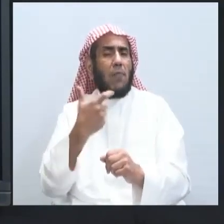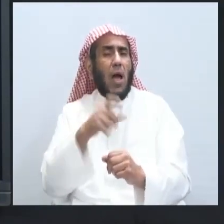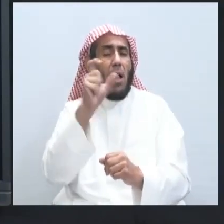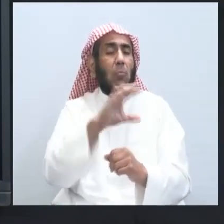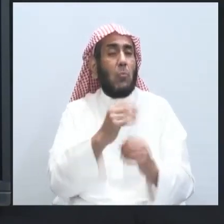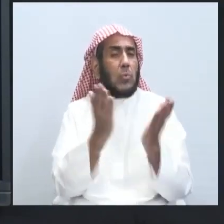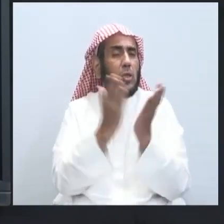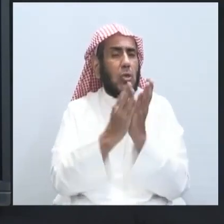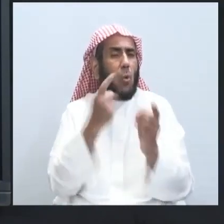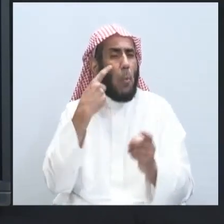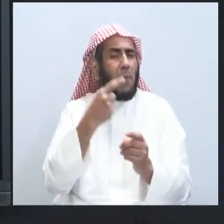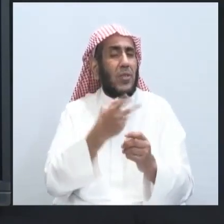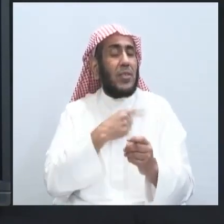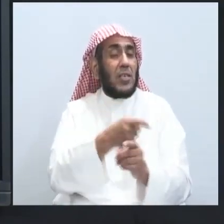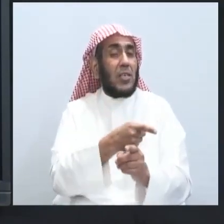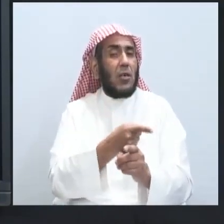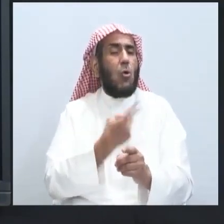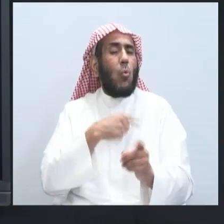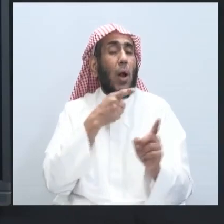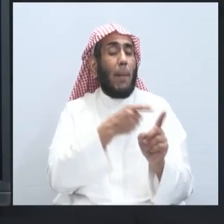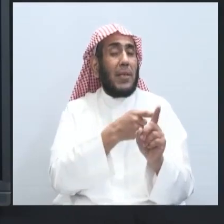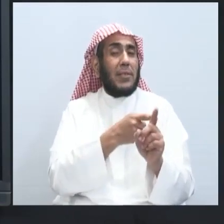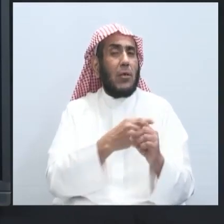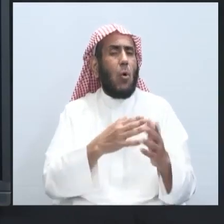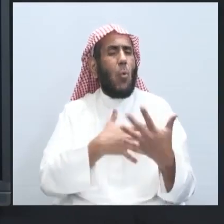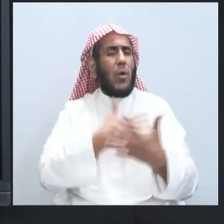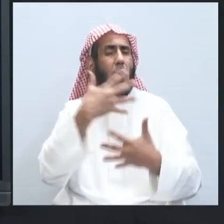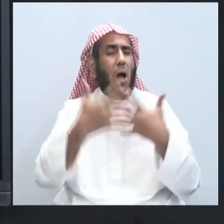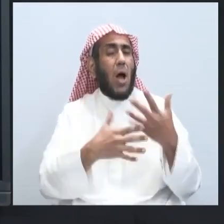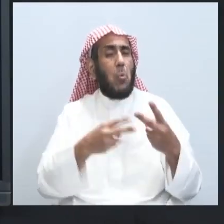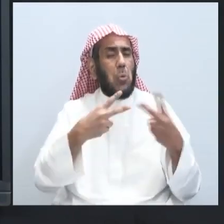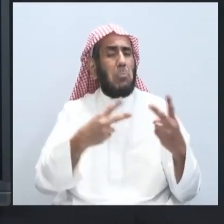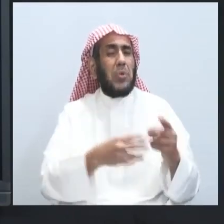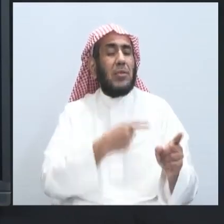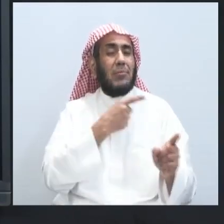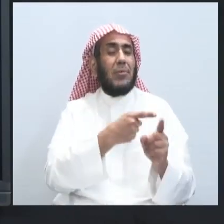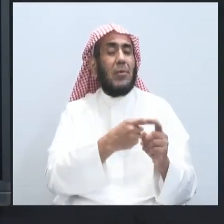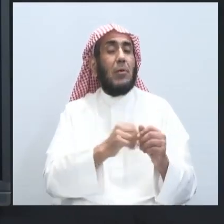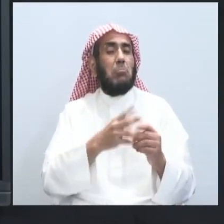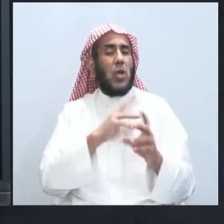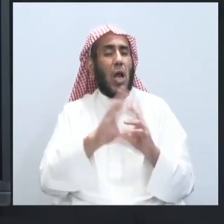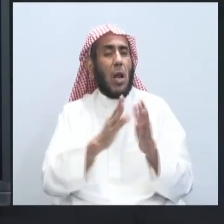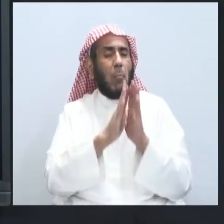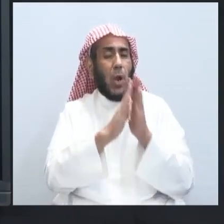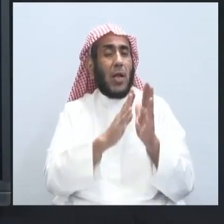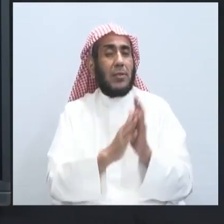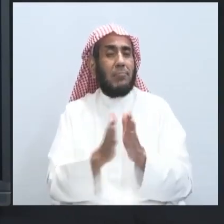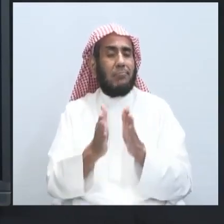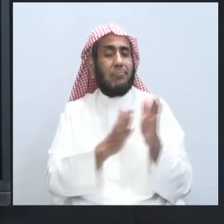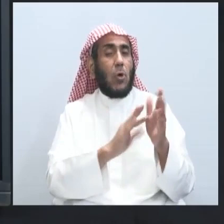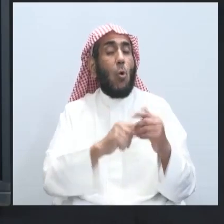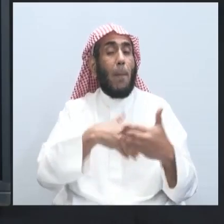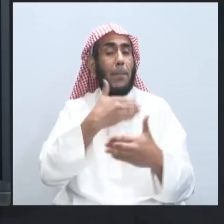ندرسها نقوم بمعرفه احتياجاتها ورغباتها ونحاول تلبيه احتياجاتهم ورغباتهم بشكل مركز